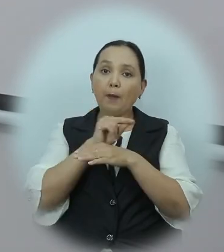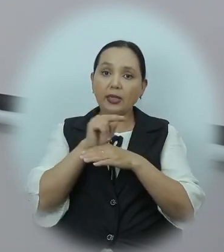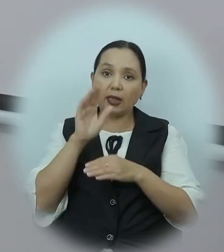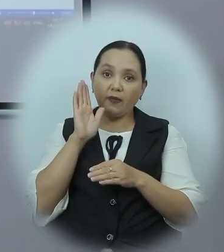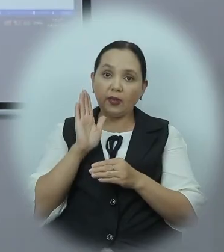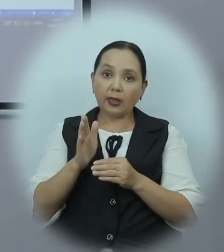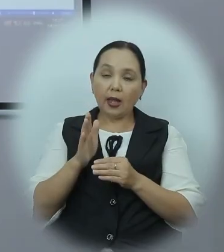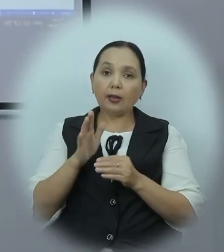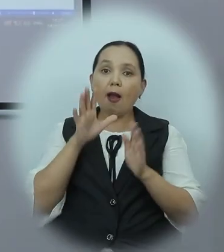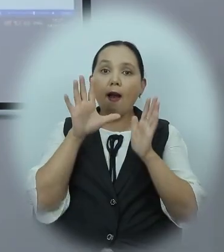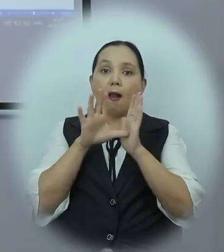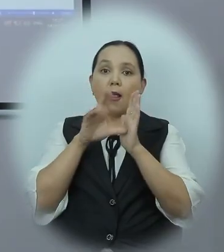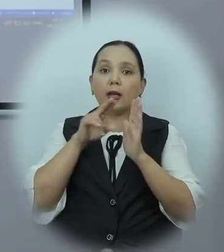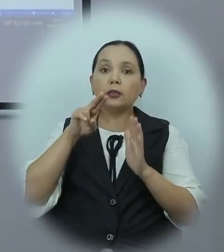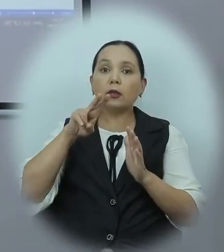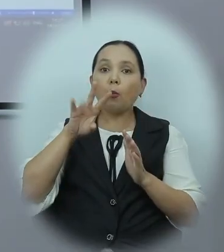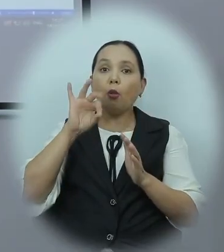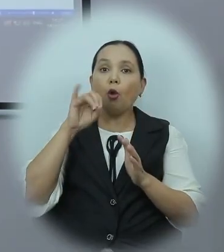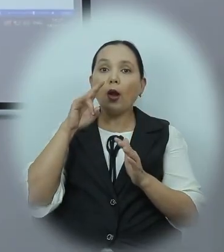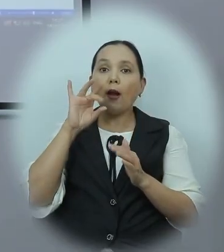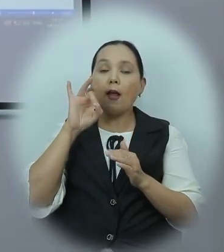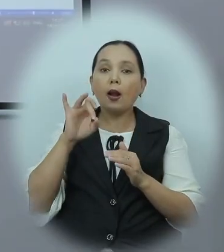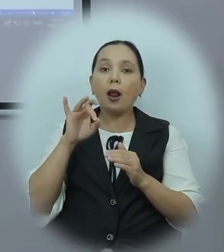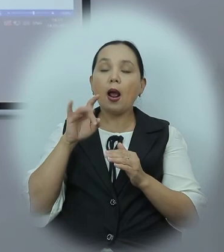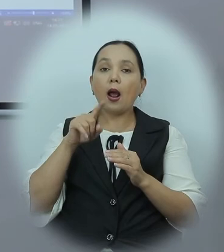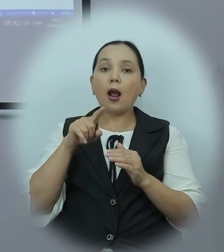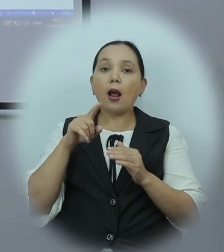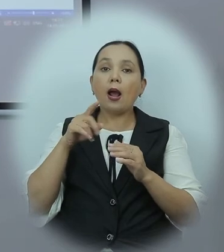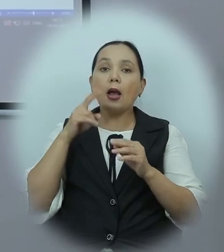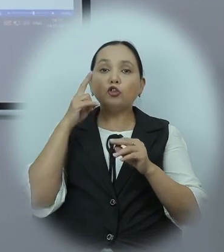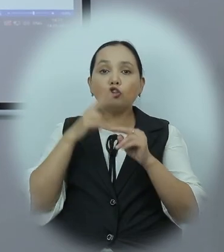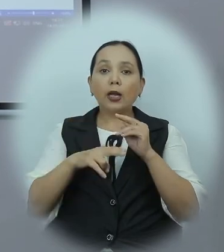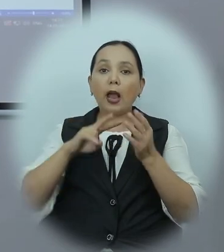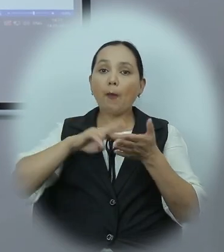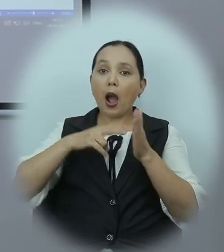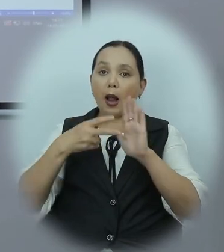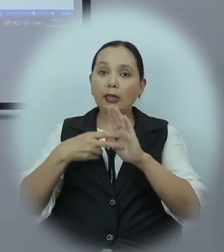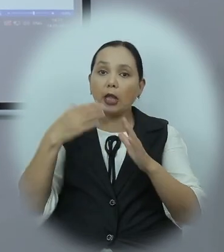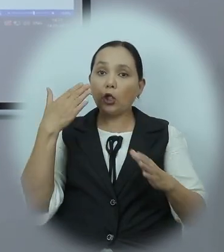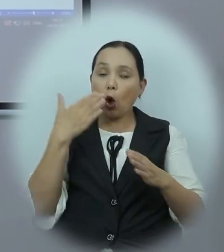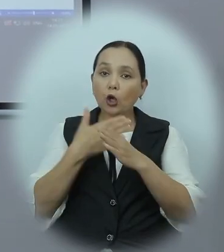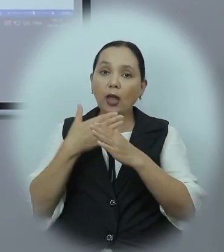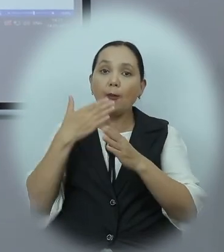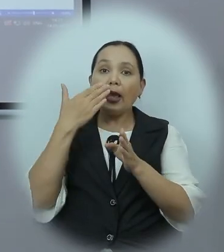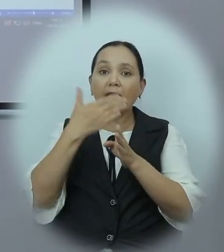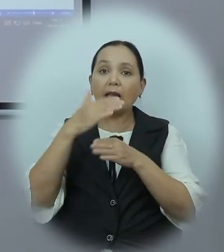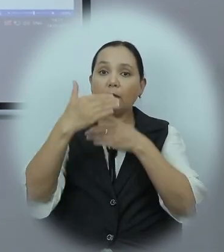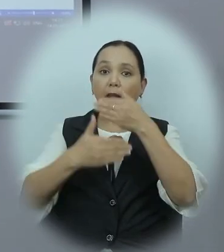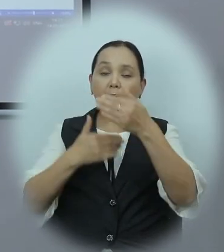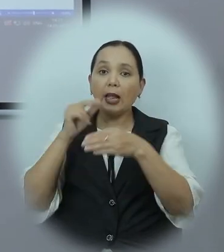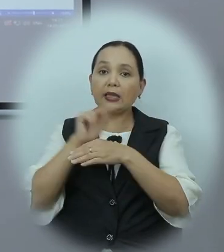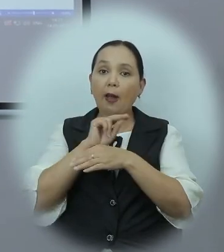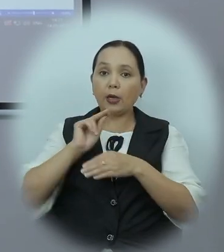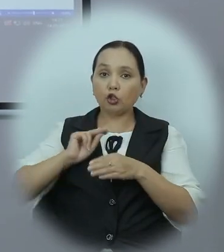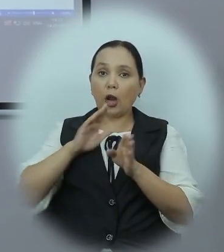etiladi. Elektr ployklar yorug'li texnologik xarita yordamida ketma-ketlikda ta'mirlash